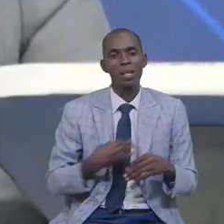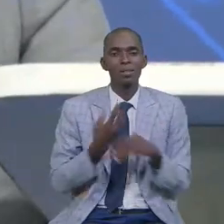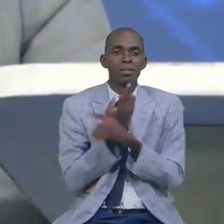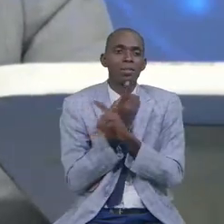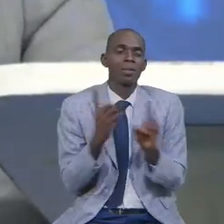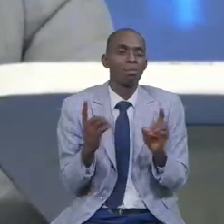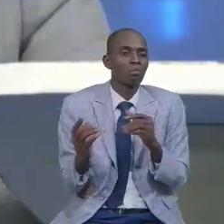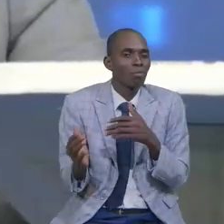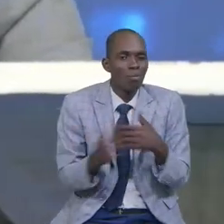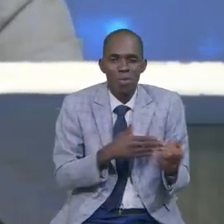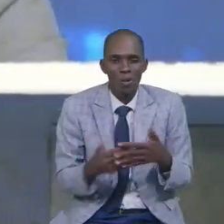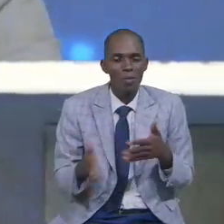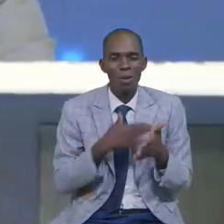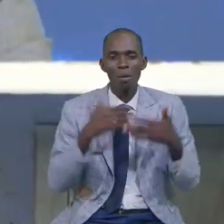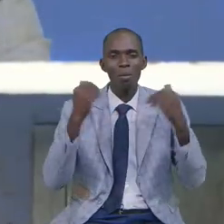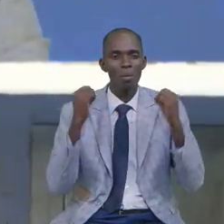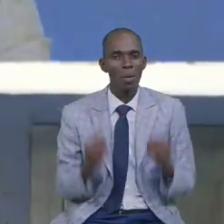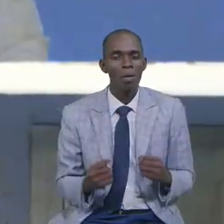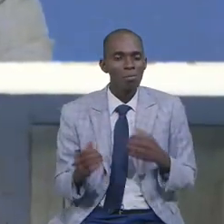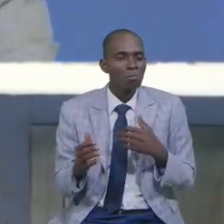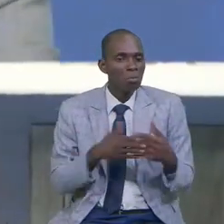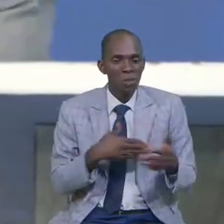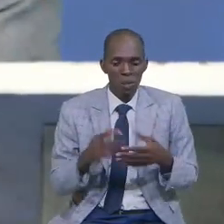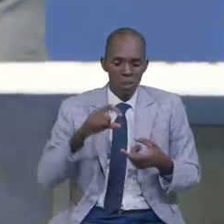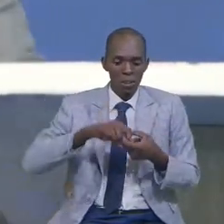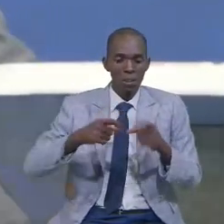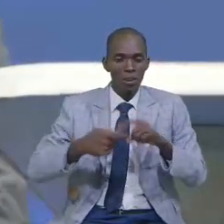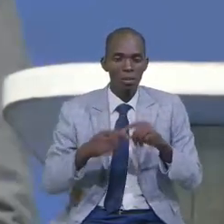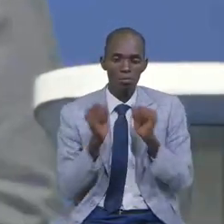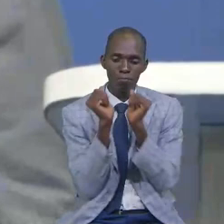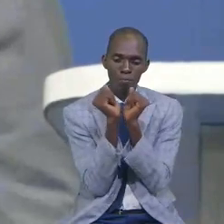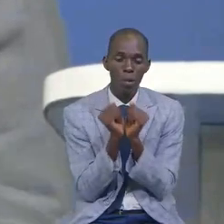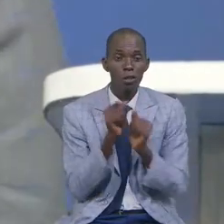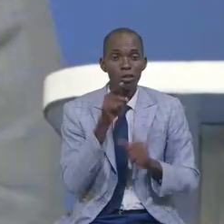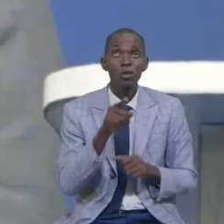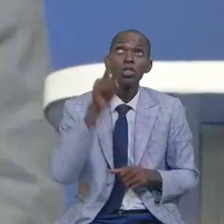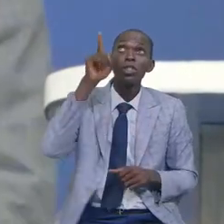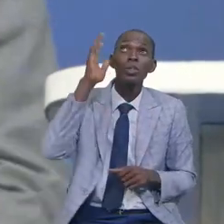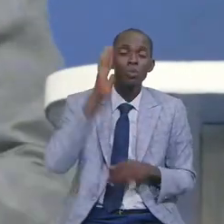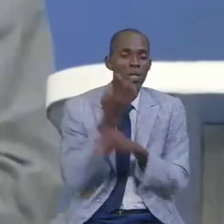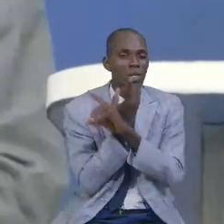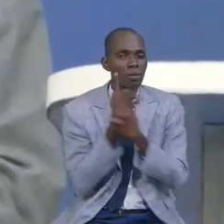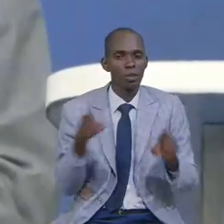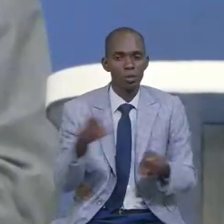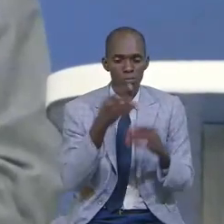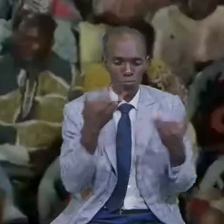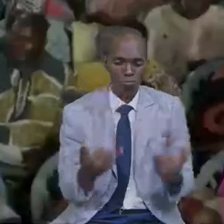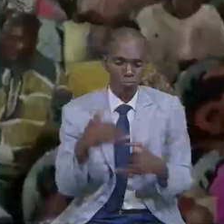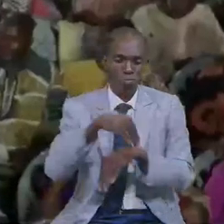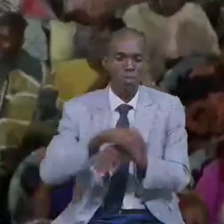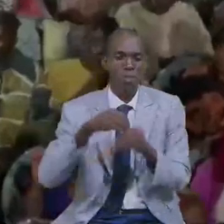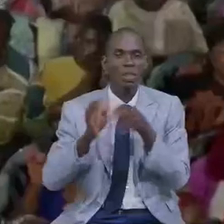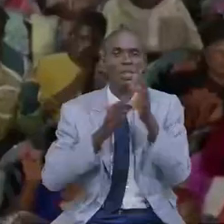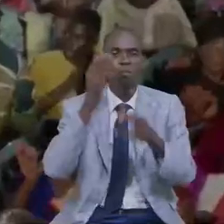la puissance, quelles que soient les chaînes qui te lient, il va te délivrer ce soir au nom de